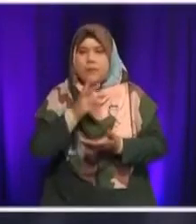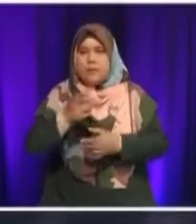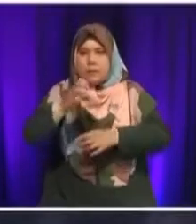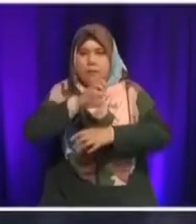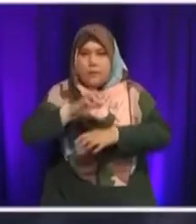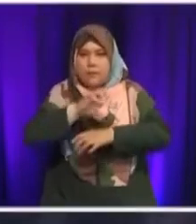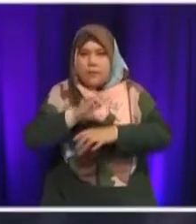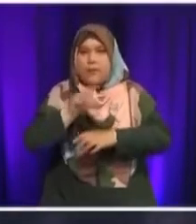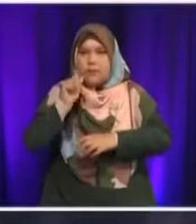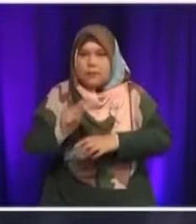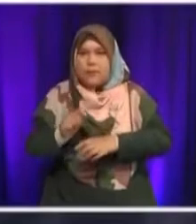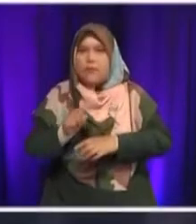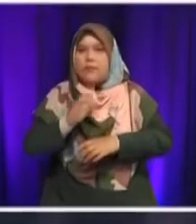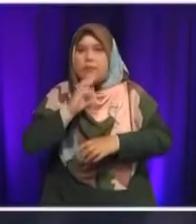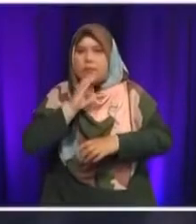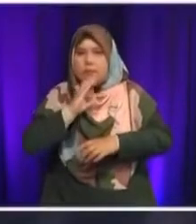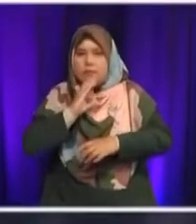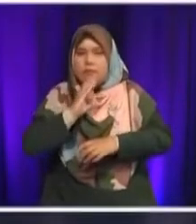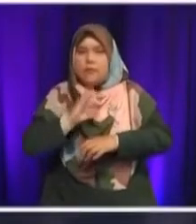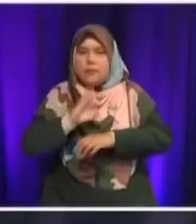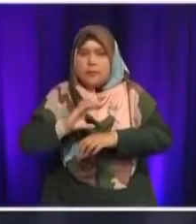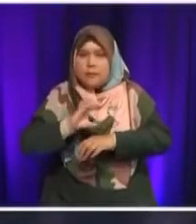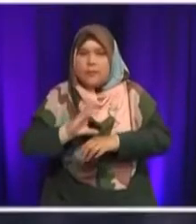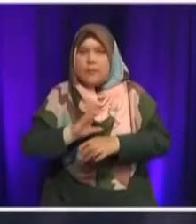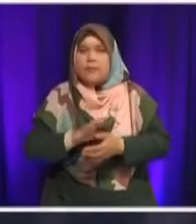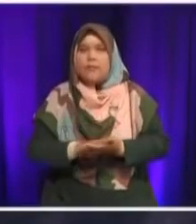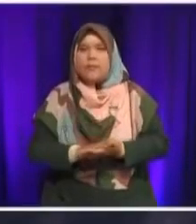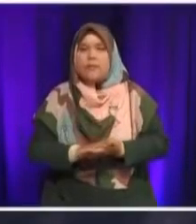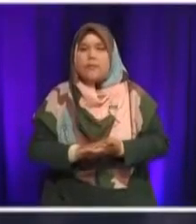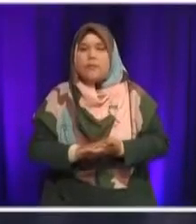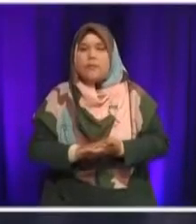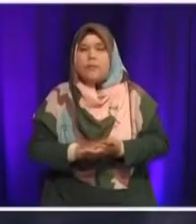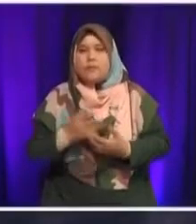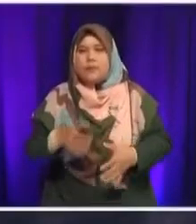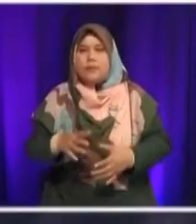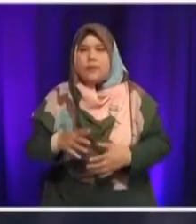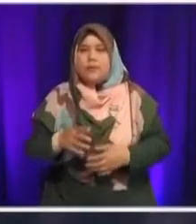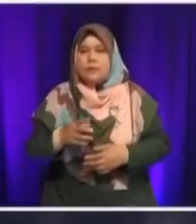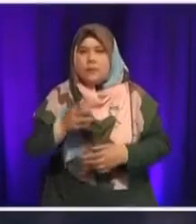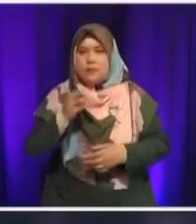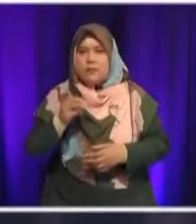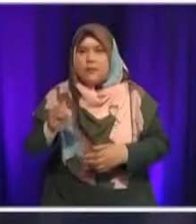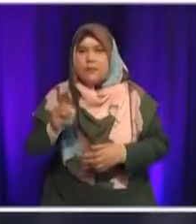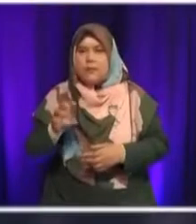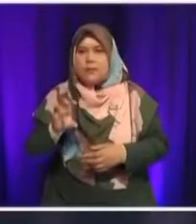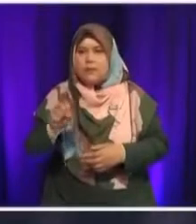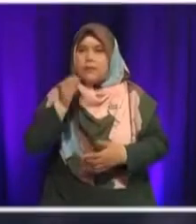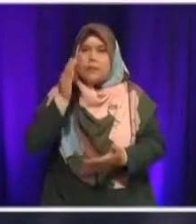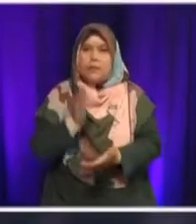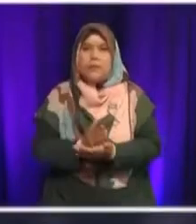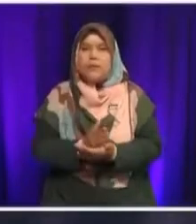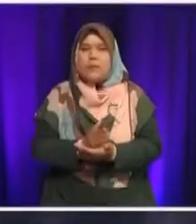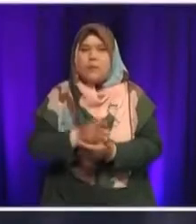Carilah dah cair Lepas itu mudah-muri kacai barulah murid akan Berhentilah